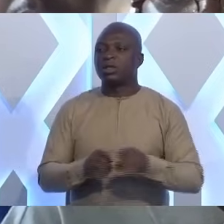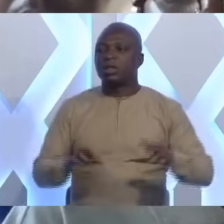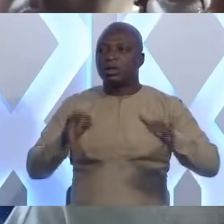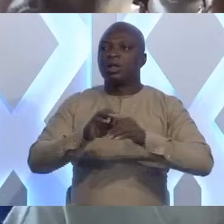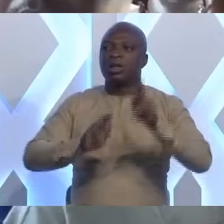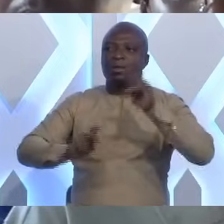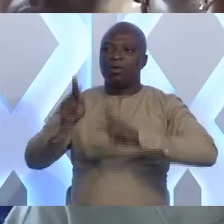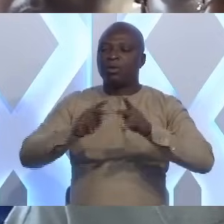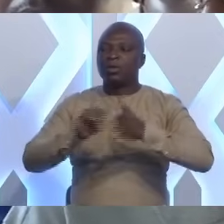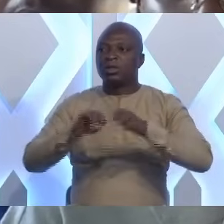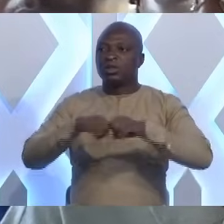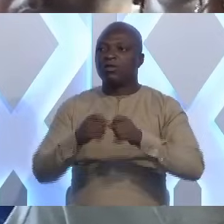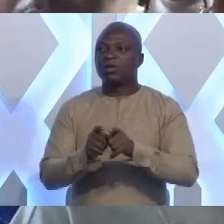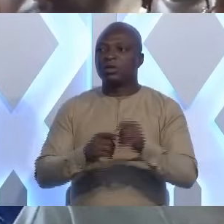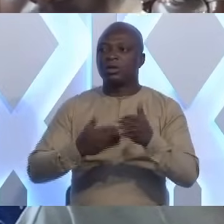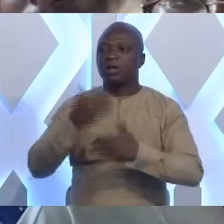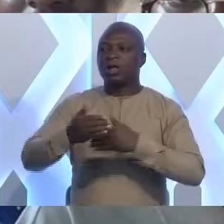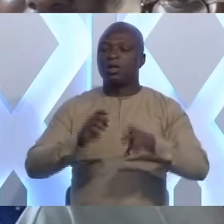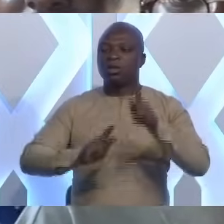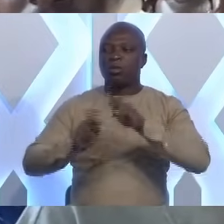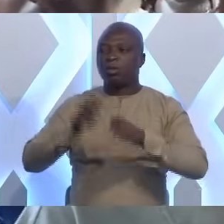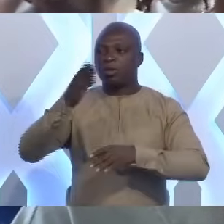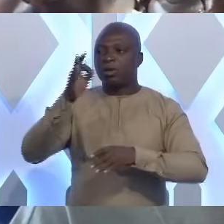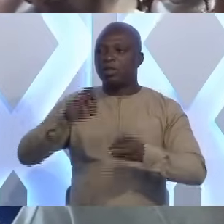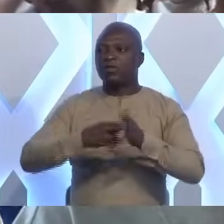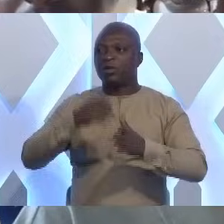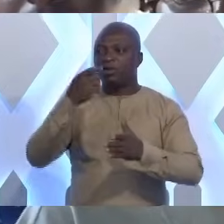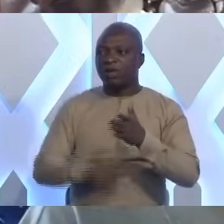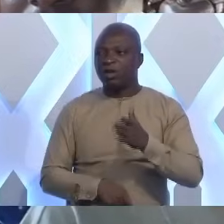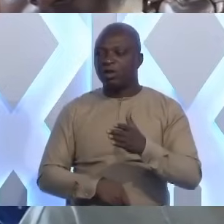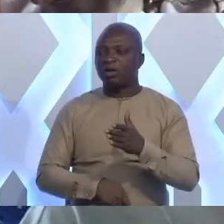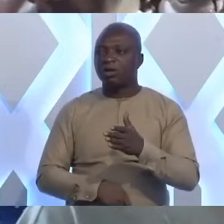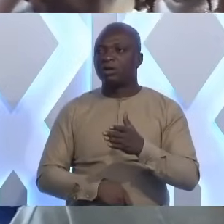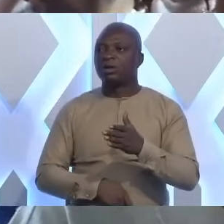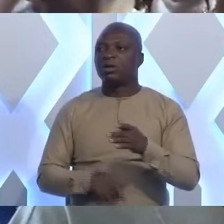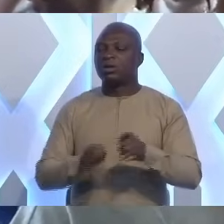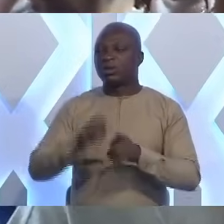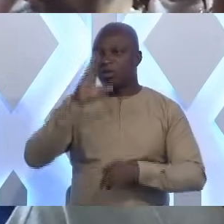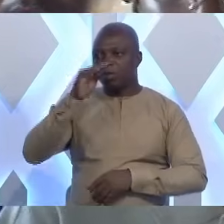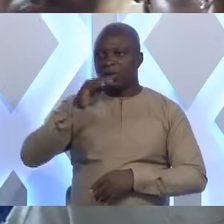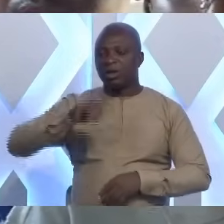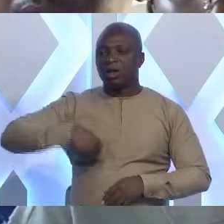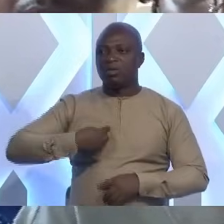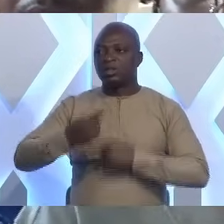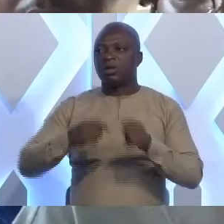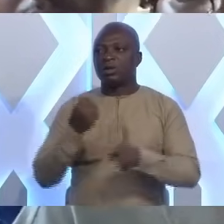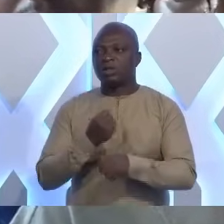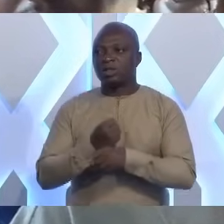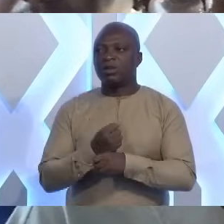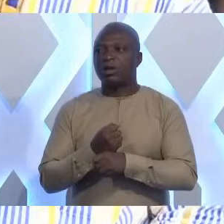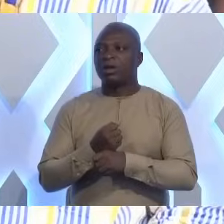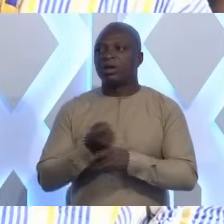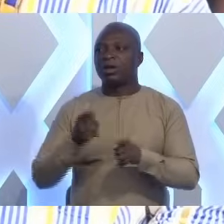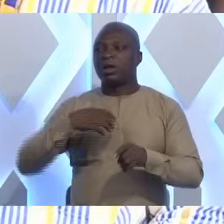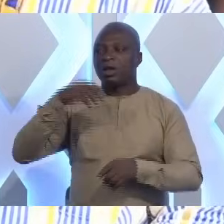la solidarité va au-delà du peuple burkinabé. C'est une valeur, j'allais dire, humaine. Et nous allons travailler à chaque fois que besoin se